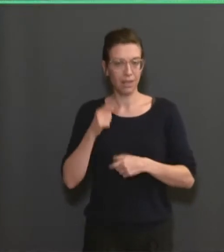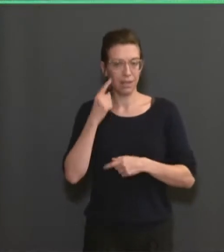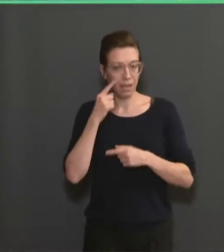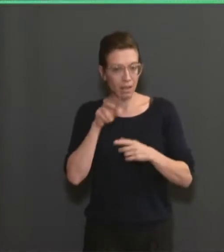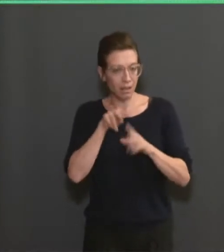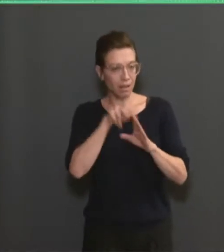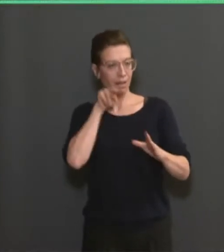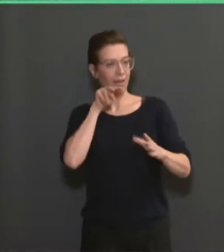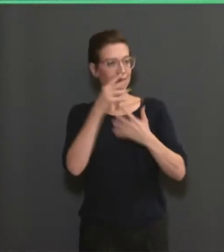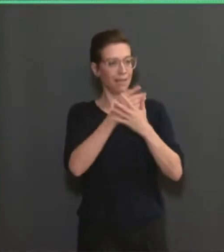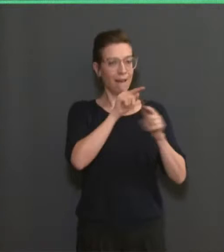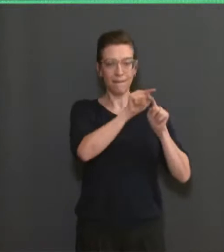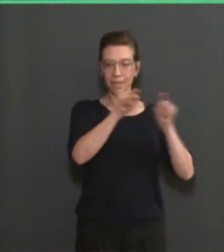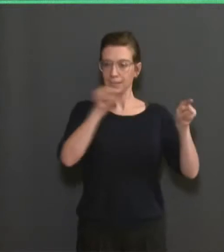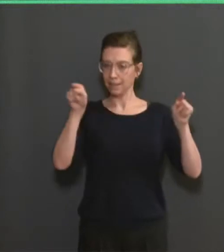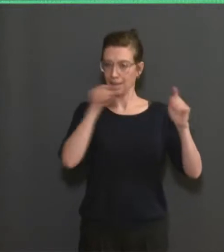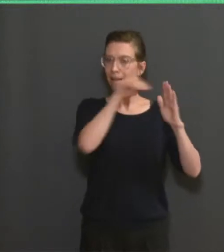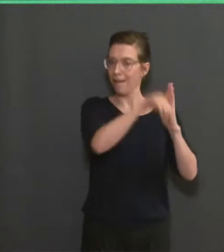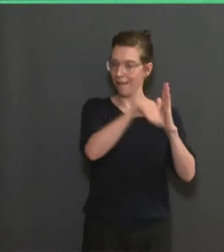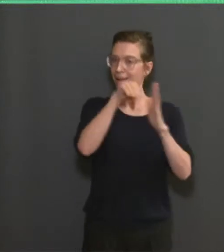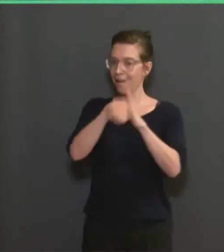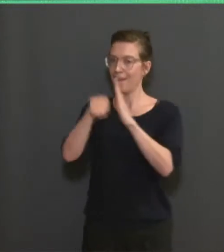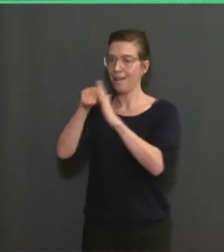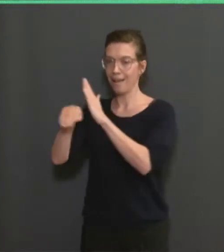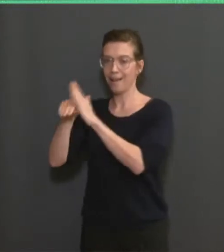De afgelopen week werden er gemiddeld